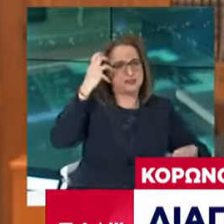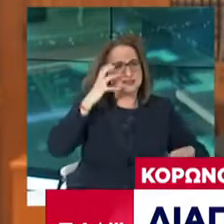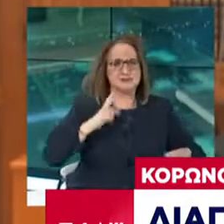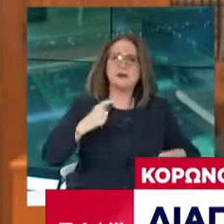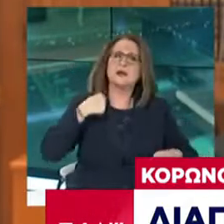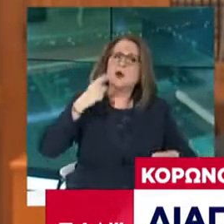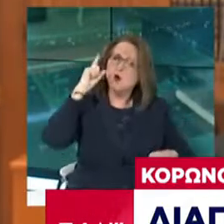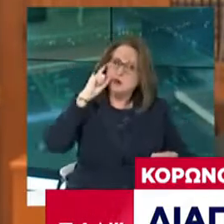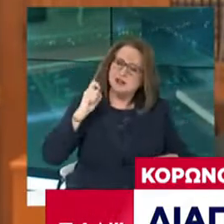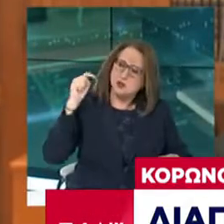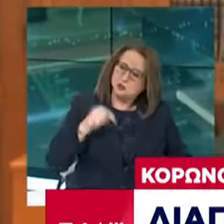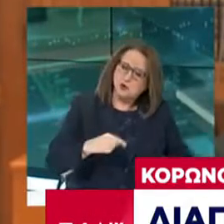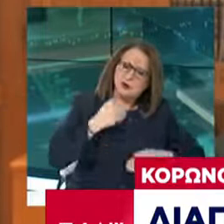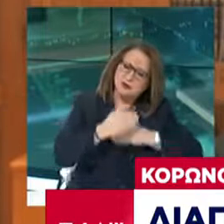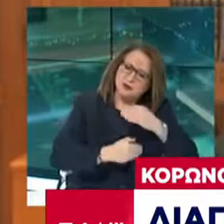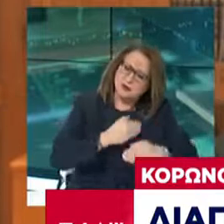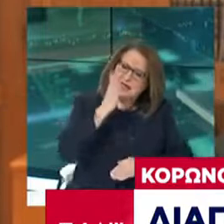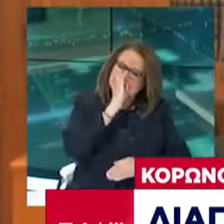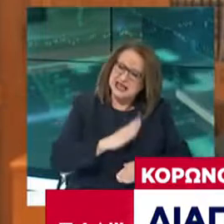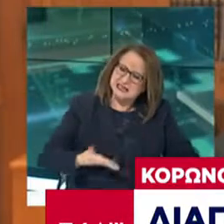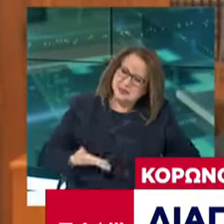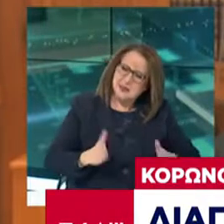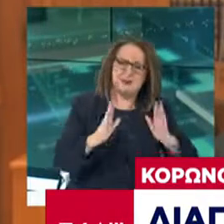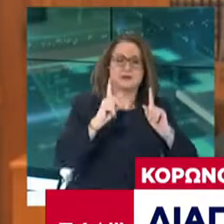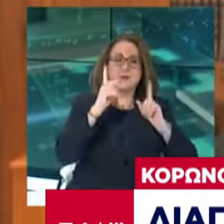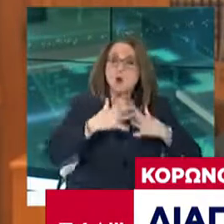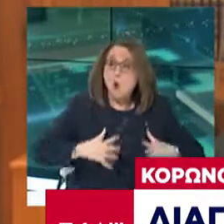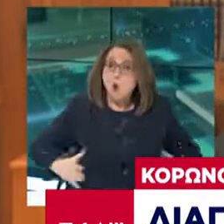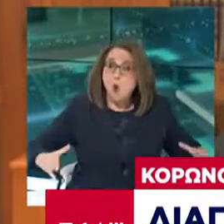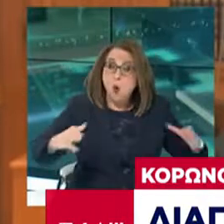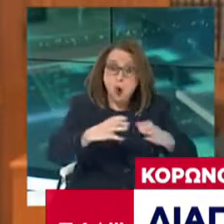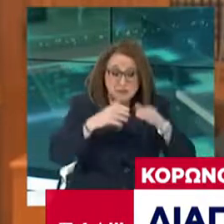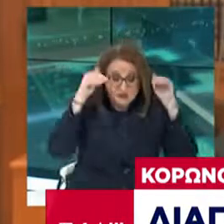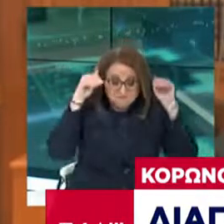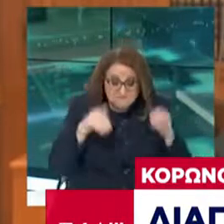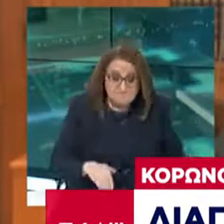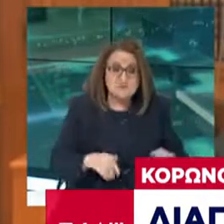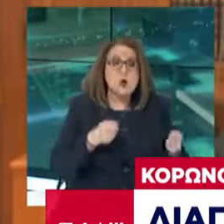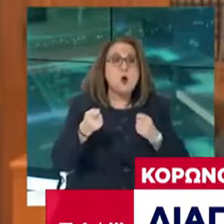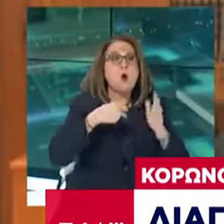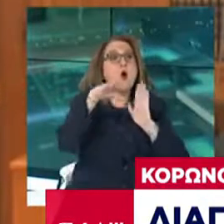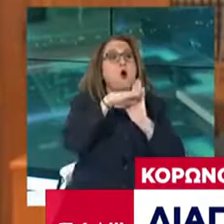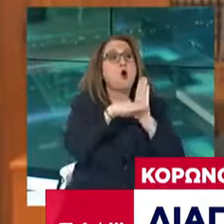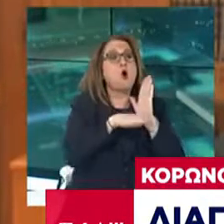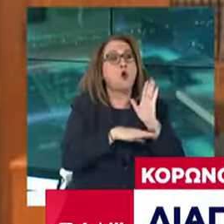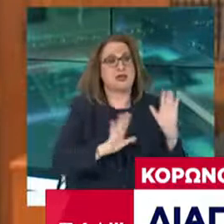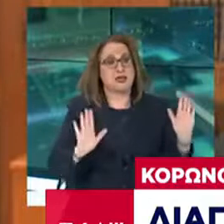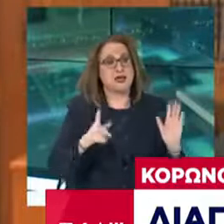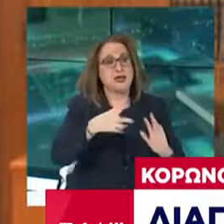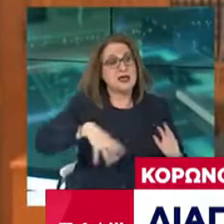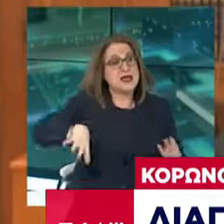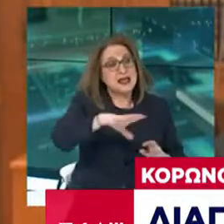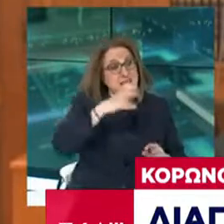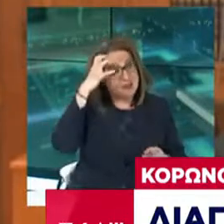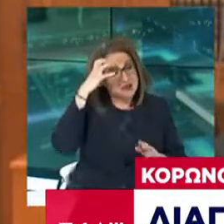στεταγμένα τις οδηγίες των γιατρών και των ειδικών. Και αναλογιζόμενοι πάντα ότι δεν είμαστε υπεύθυνοι μόνο για τον εαυτό μας, αλλά